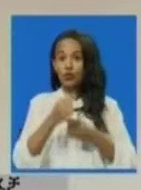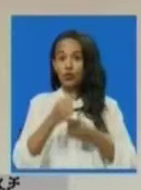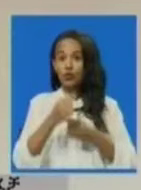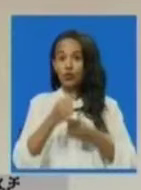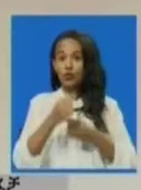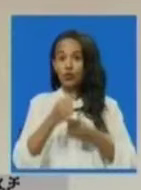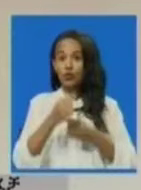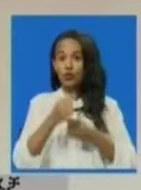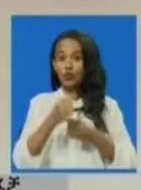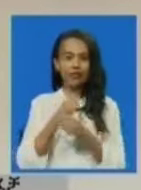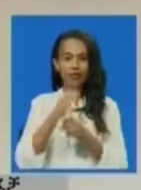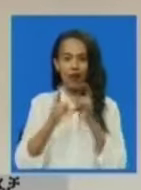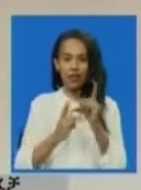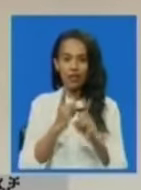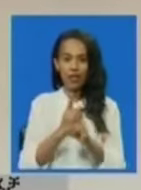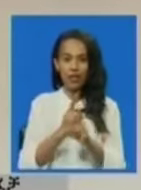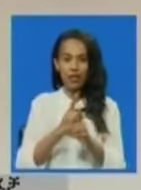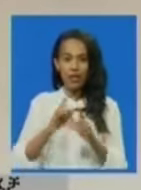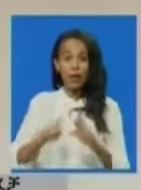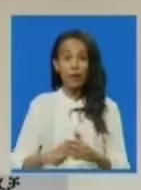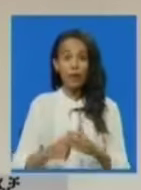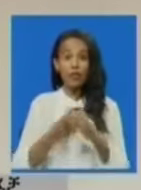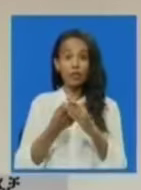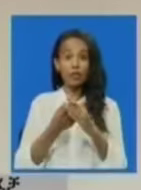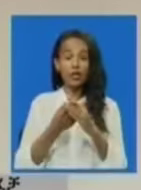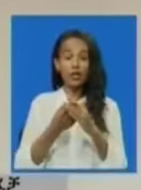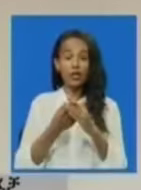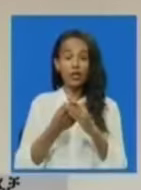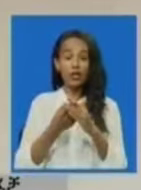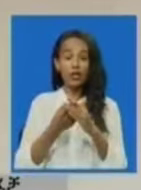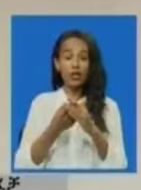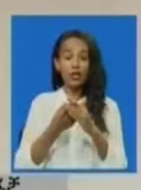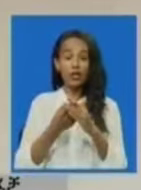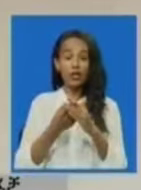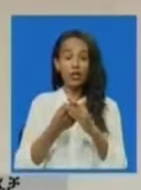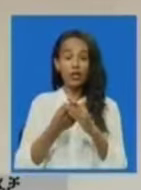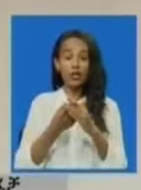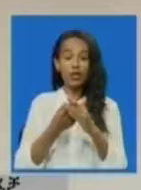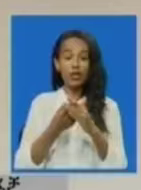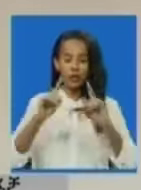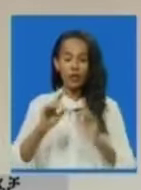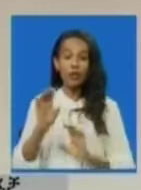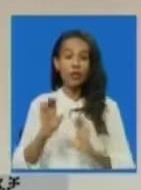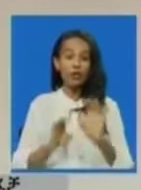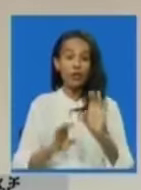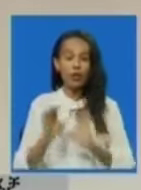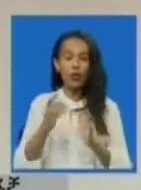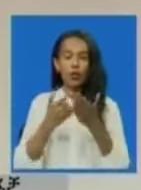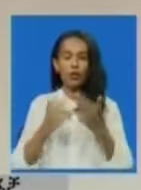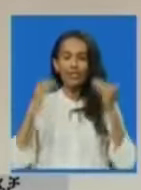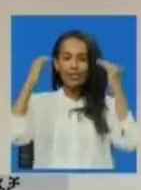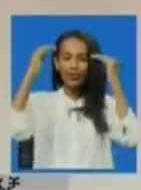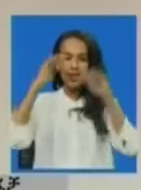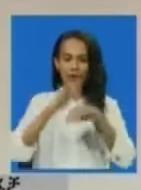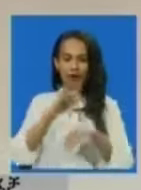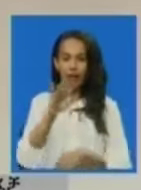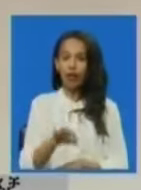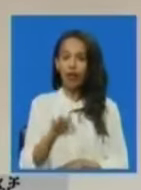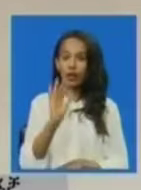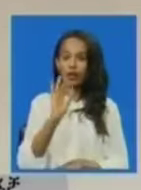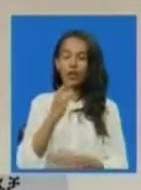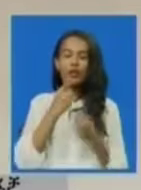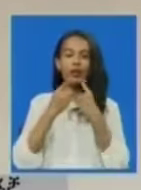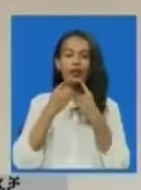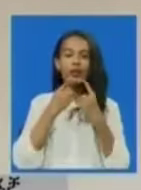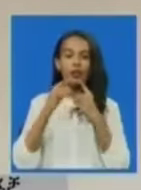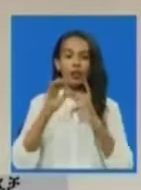ፕሬዝዳንቷም። በውጭ ሀገር የሚኖሩ ኢትዮጵያውያንና ትውልደ ኢትዮጵያውያን ያሉበት ቦታ ድረስ በመሄድና ችግሮቻቸውን በመካፈል እንዲሁም